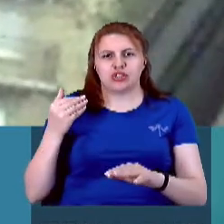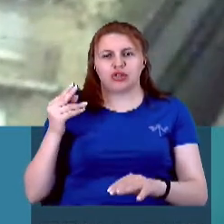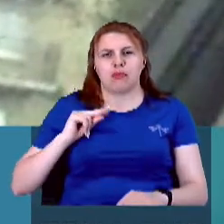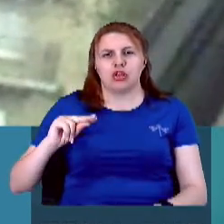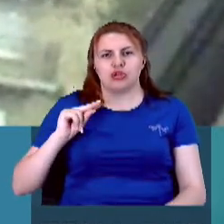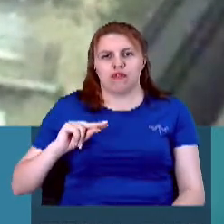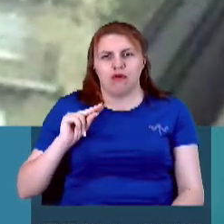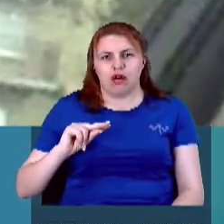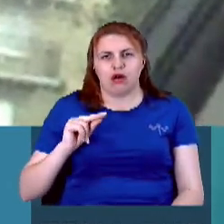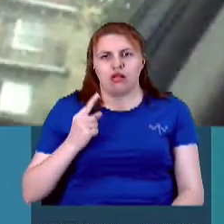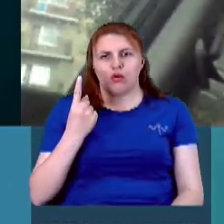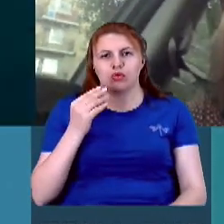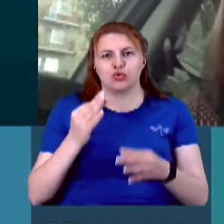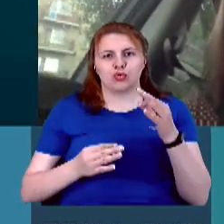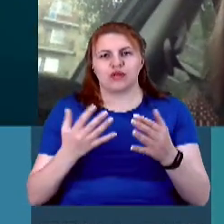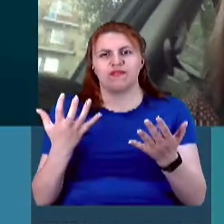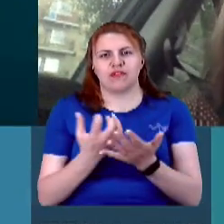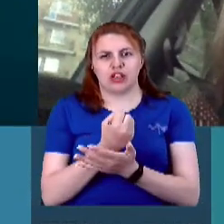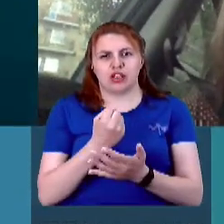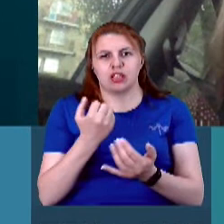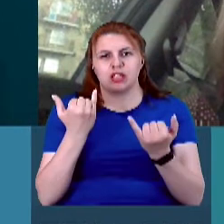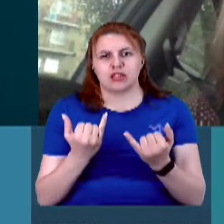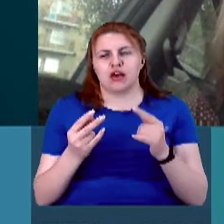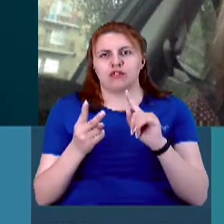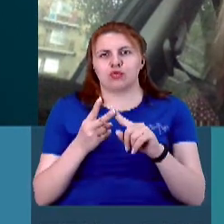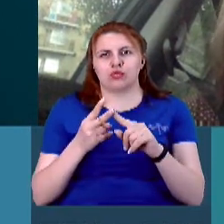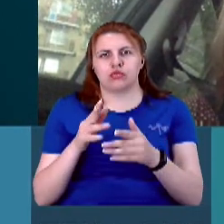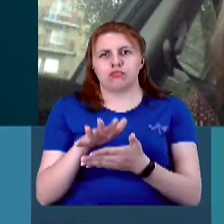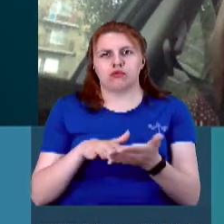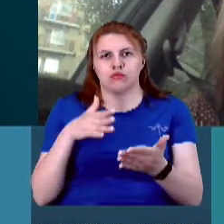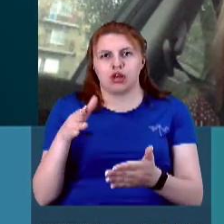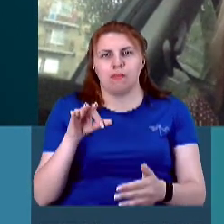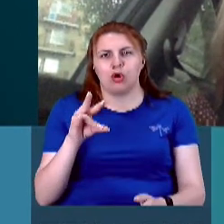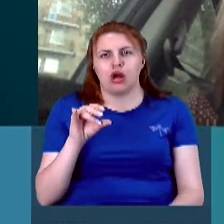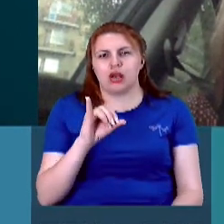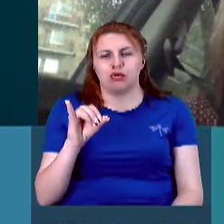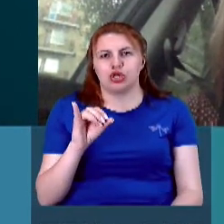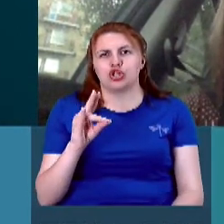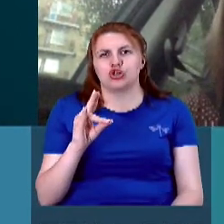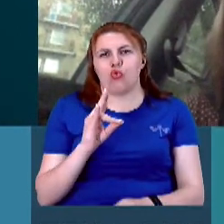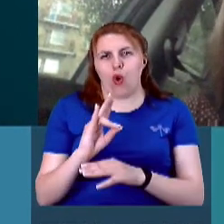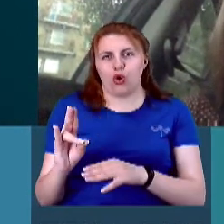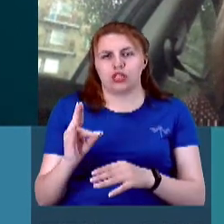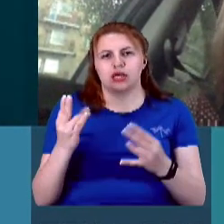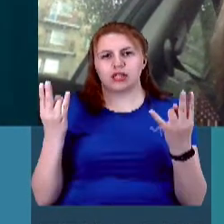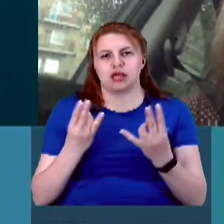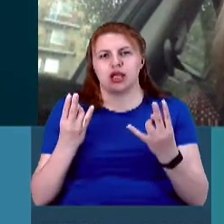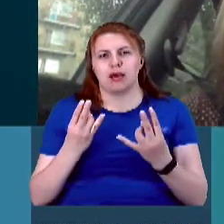Вона один суд виграла і зараз подавала інший позов про стягнення моральної шкоди. Тому тут треба,